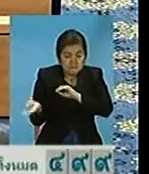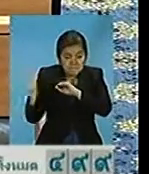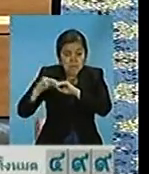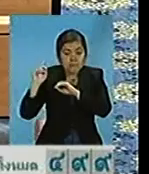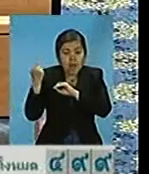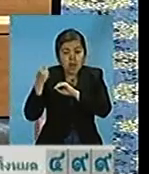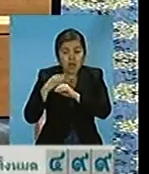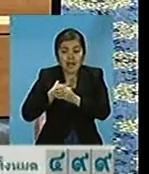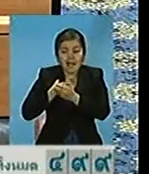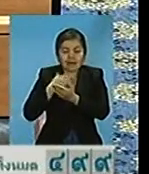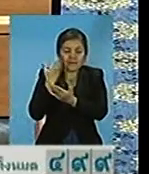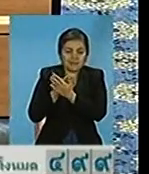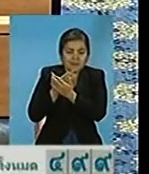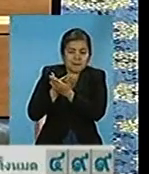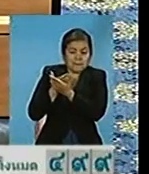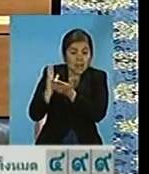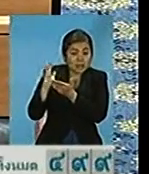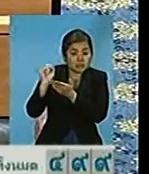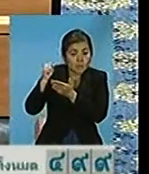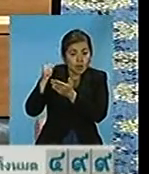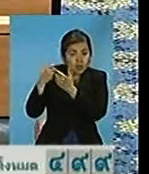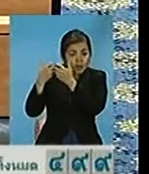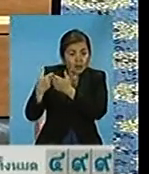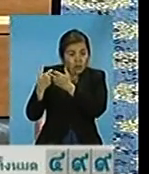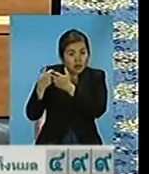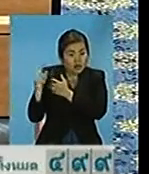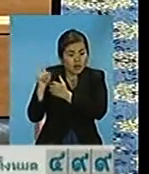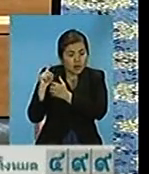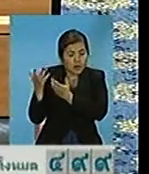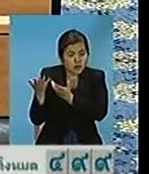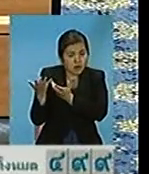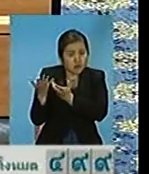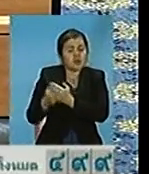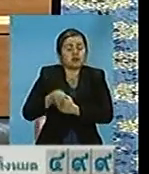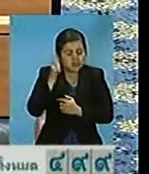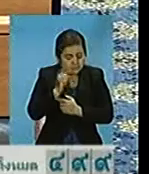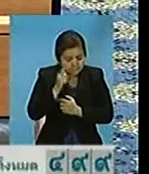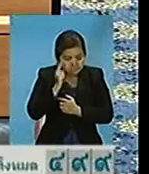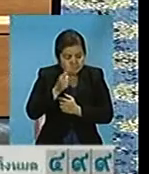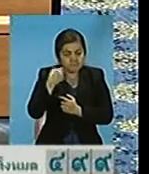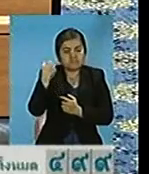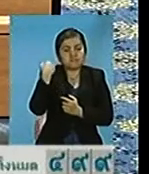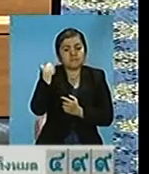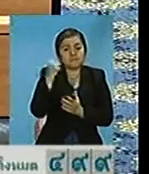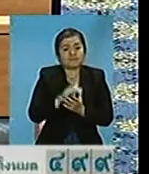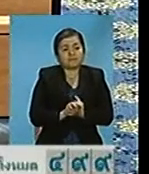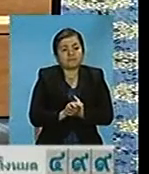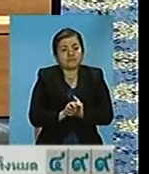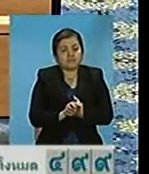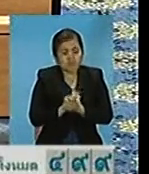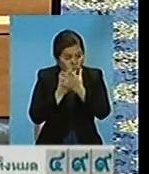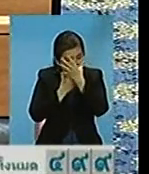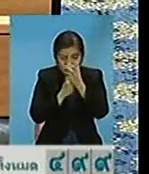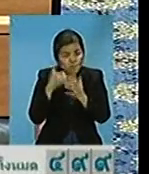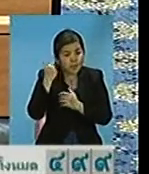ต้องการที่จะแบ่งเงินเค้กของเขาท่านประธานครับนี่คือเรื่องจริงเราจะละเลยวัตถุประส